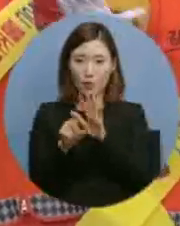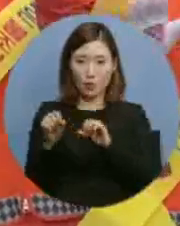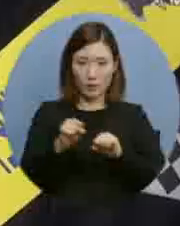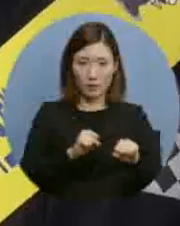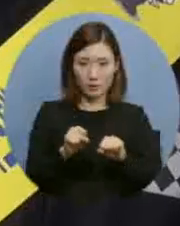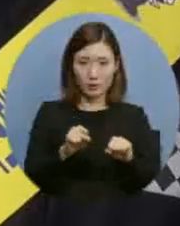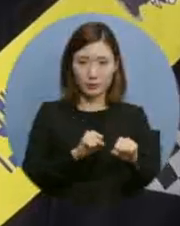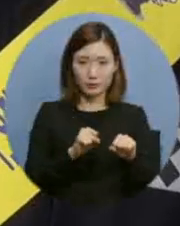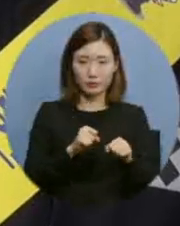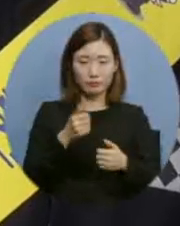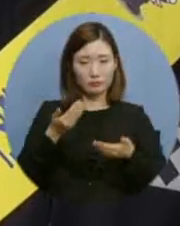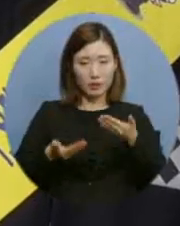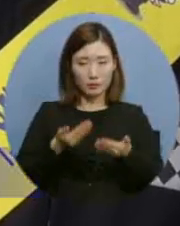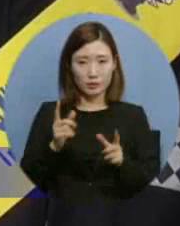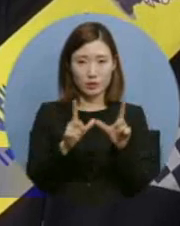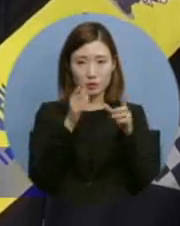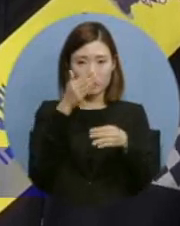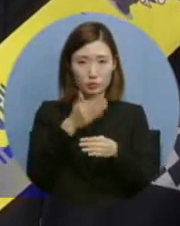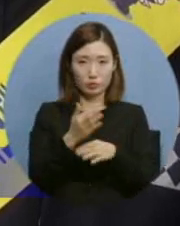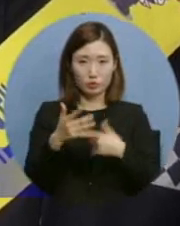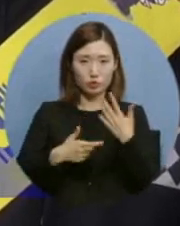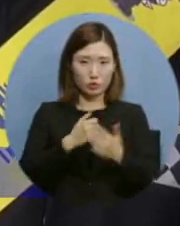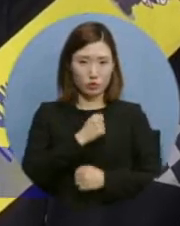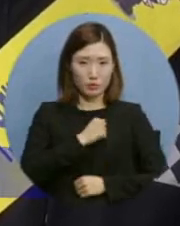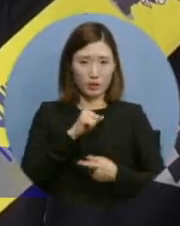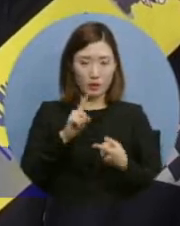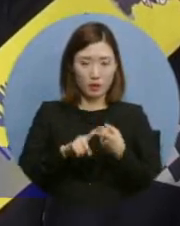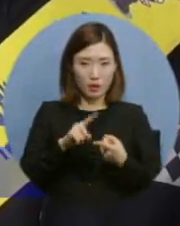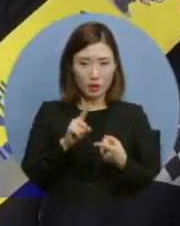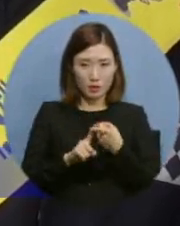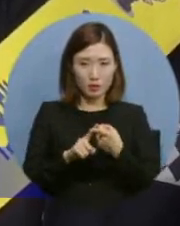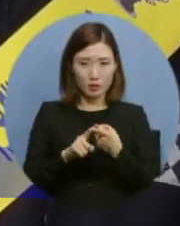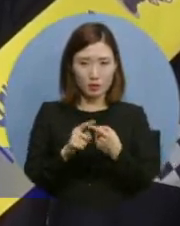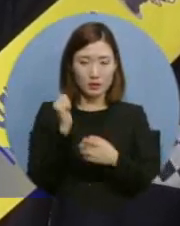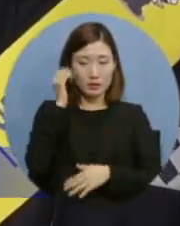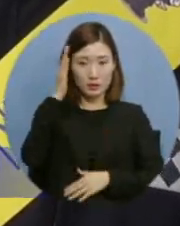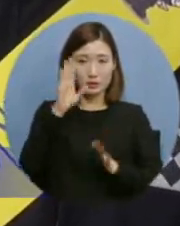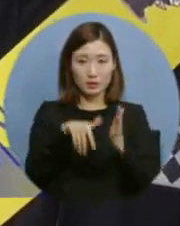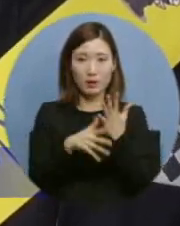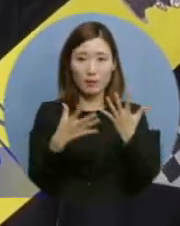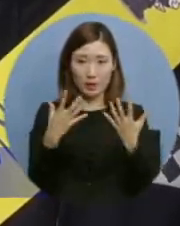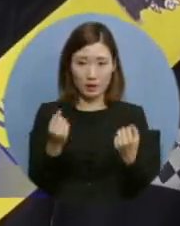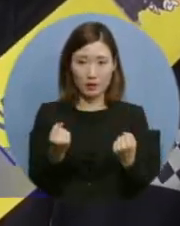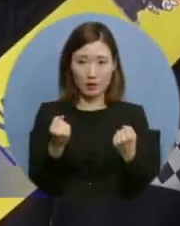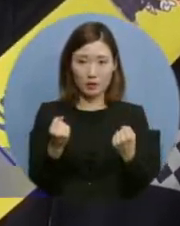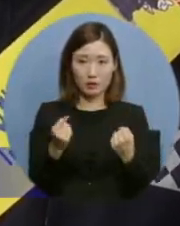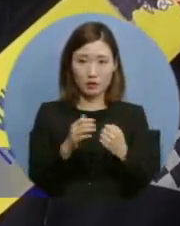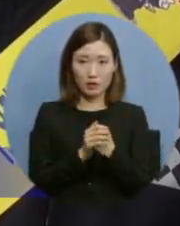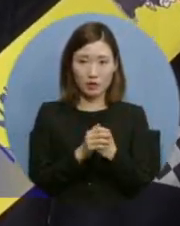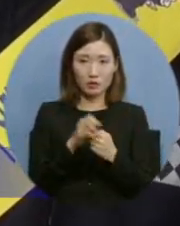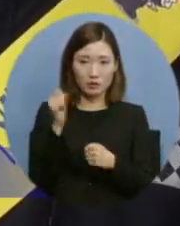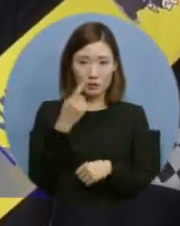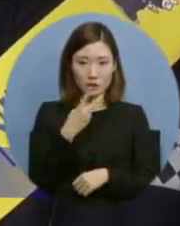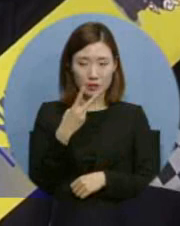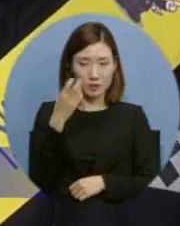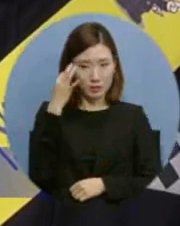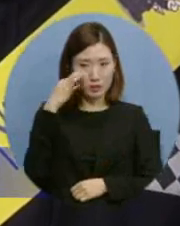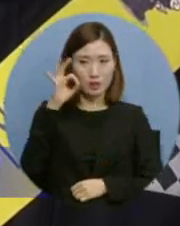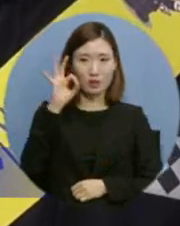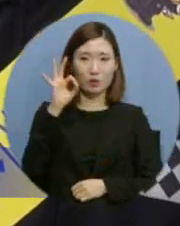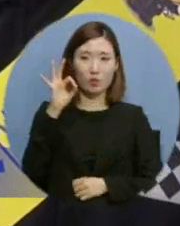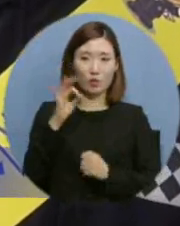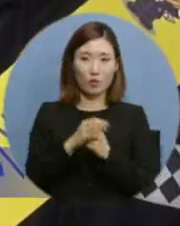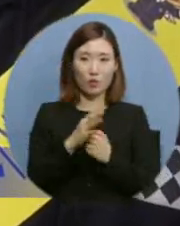바쁘게 생활하다 보면 불조심에 대한 경각심을 잊어버릴 때가 많거든요. 그래서 이제 경각심을 일깨우고 우선